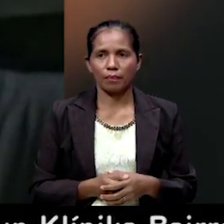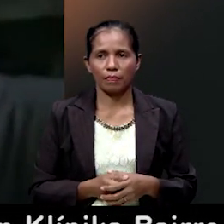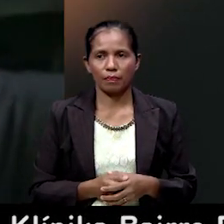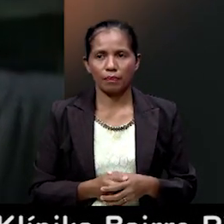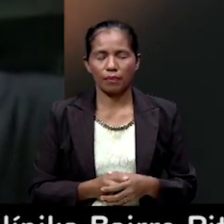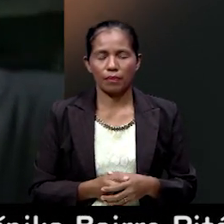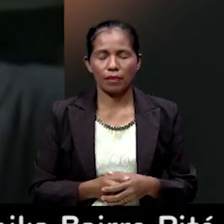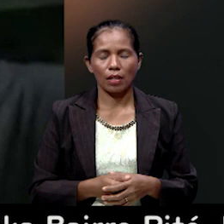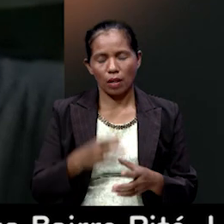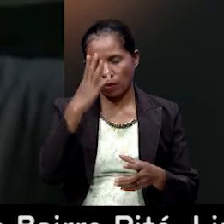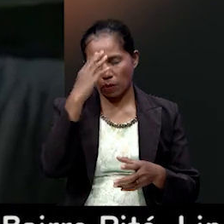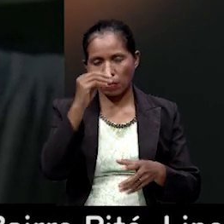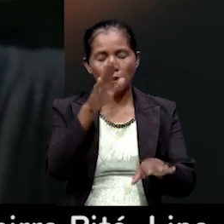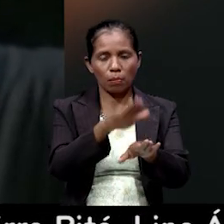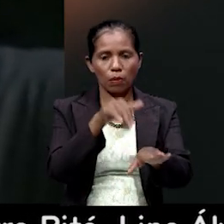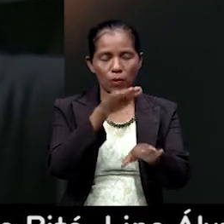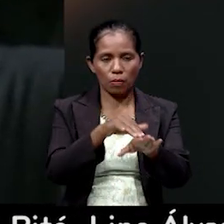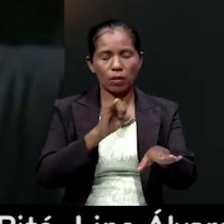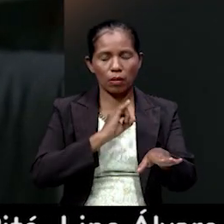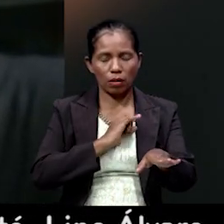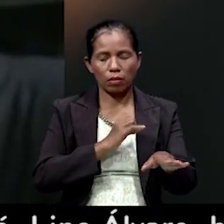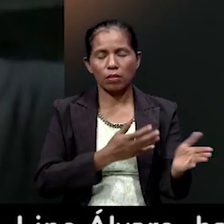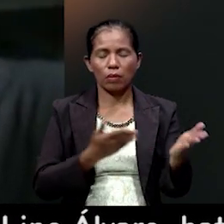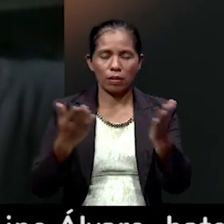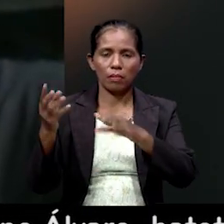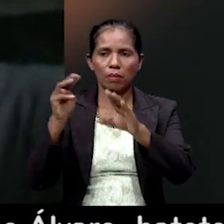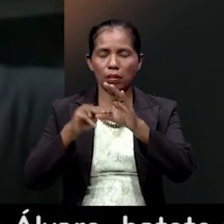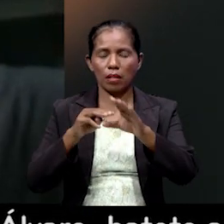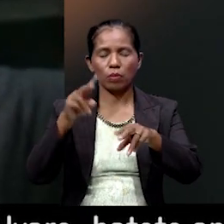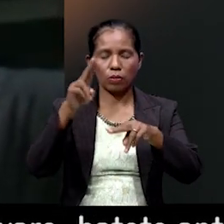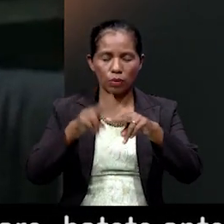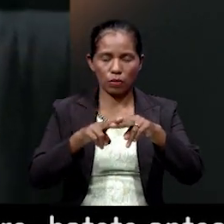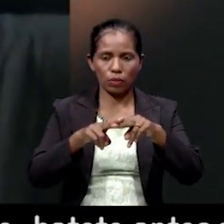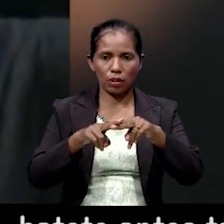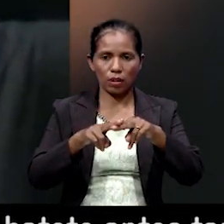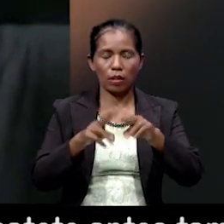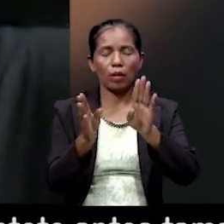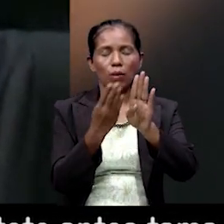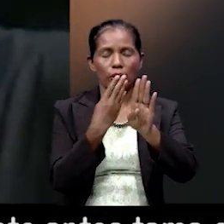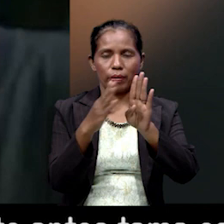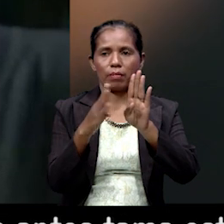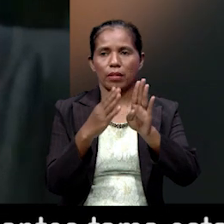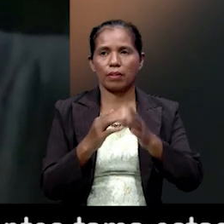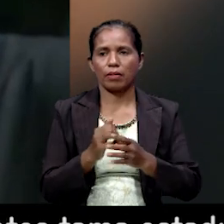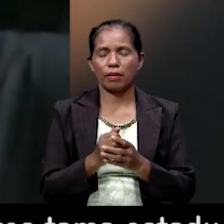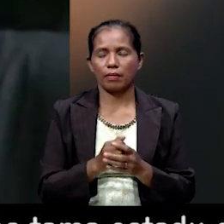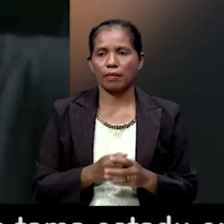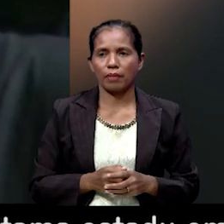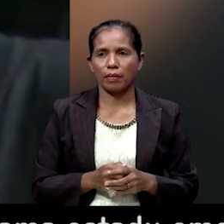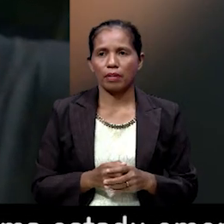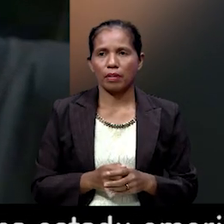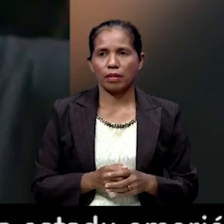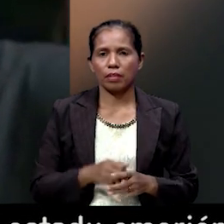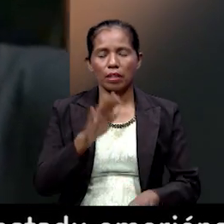fanong hau yang kesli sab lorwa mercado. Ema kalturi or matang, kaltura matang mosan lima kanek sira mosu